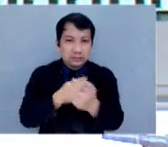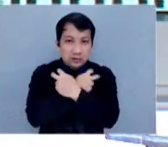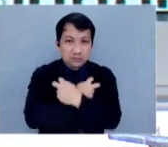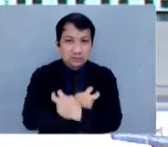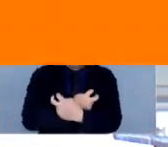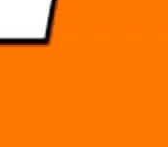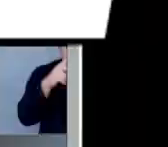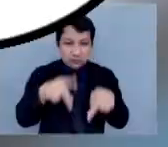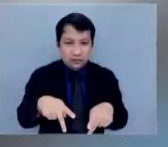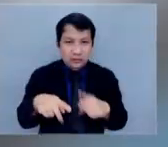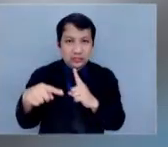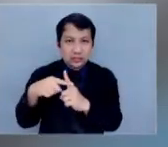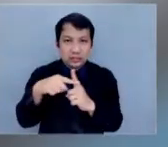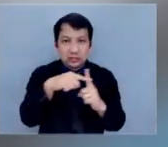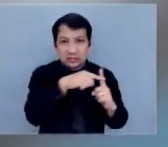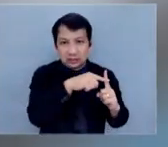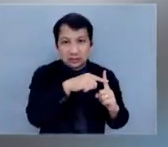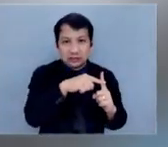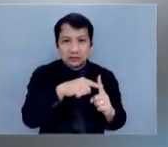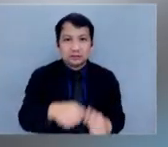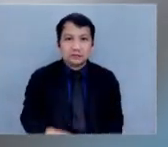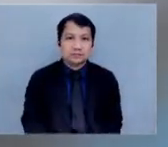sementeryo.